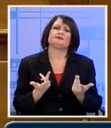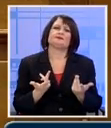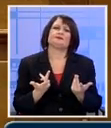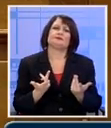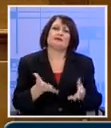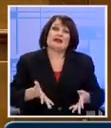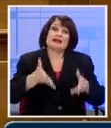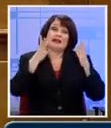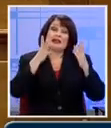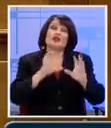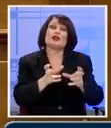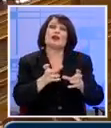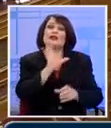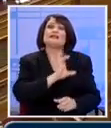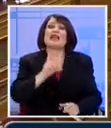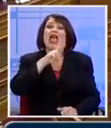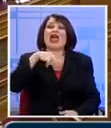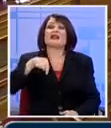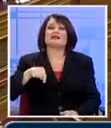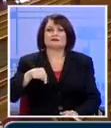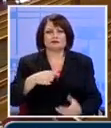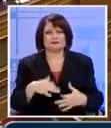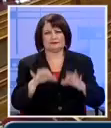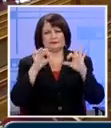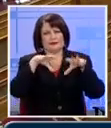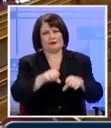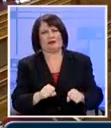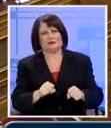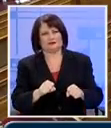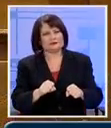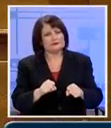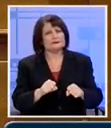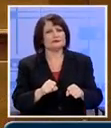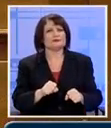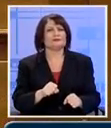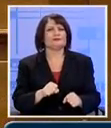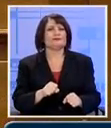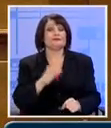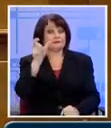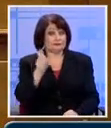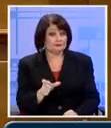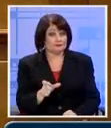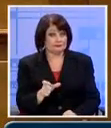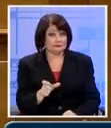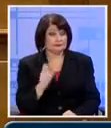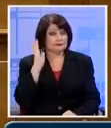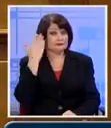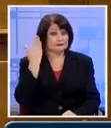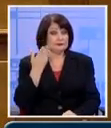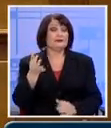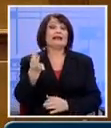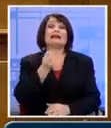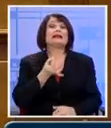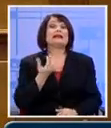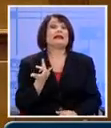μπροστά στο κτίριο της ΕΡΤ, όταν άρχισε η κατάληψη, εσείς τότε